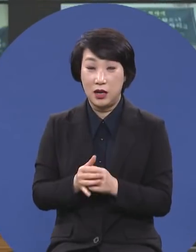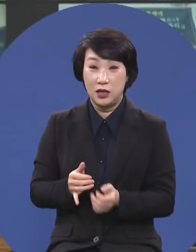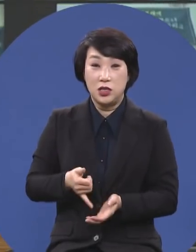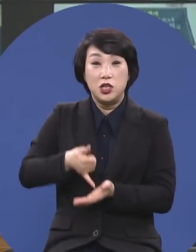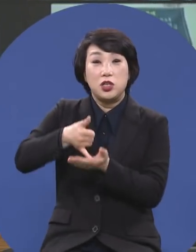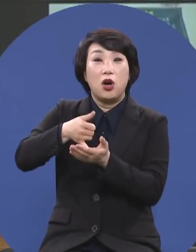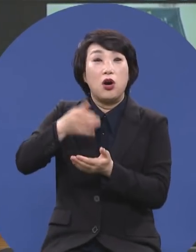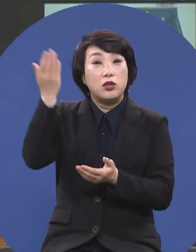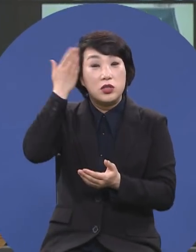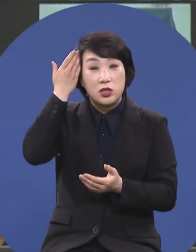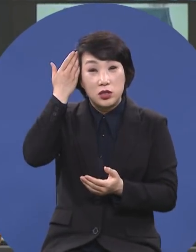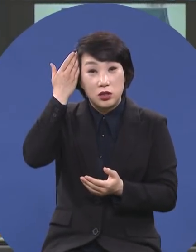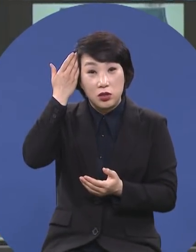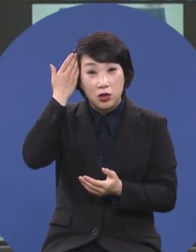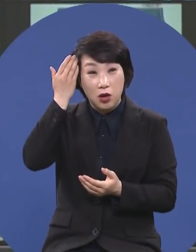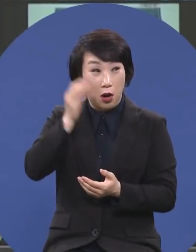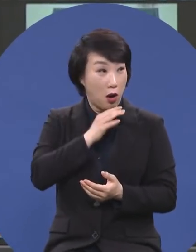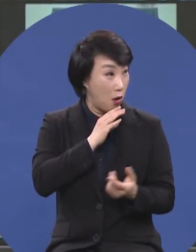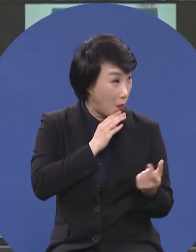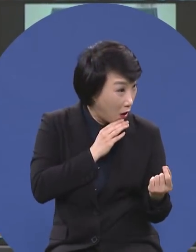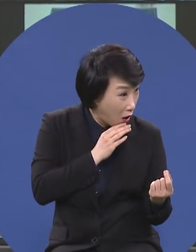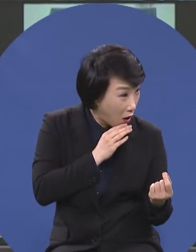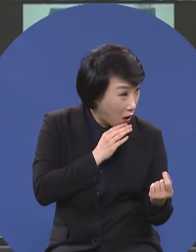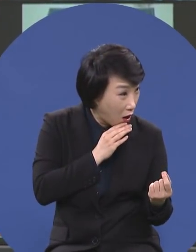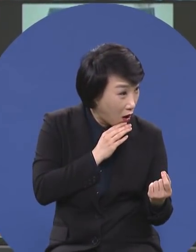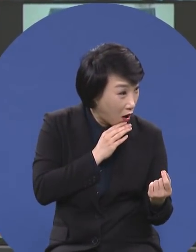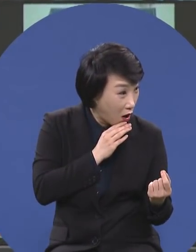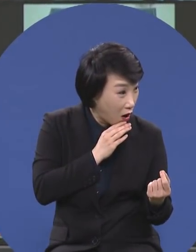인격적 지성으로 옳다